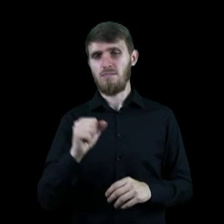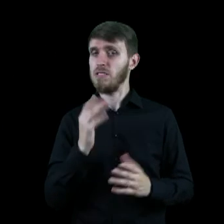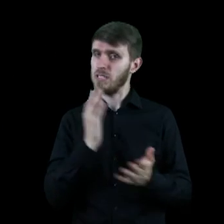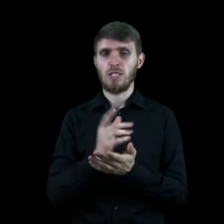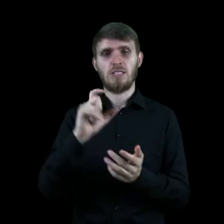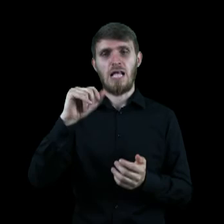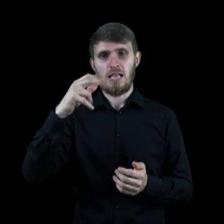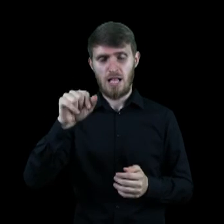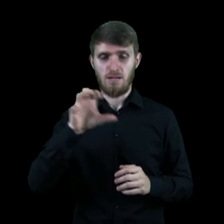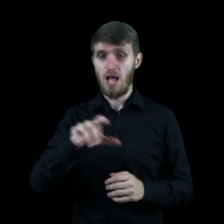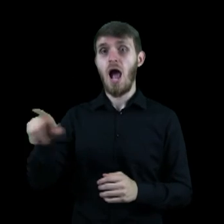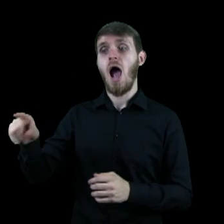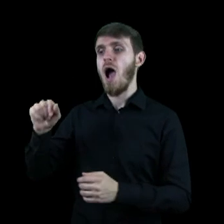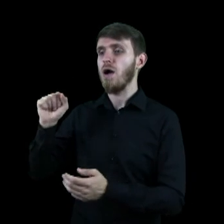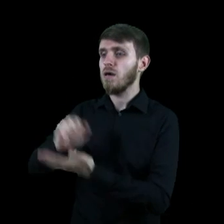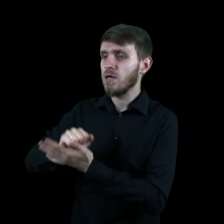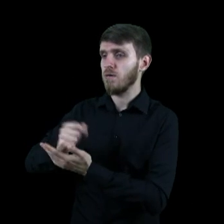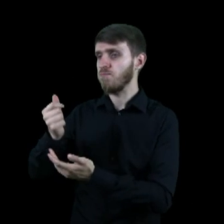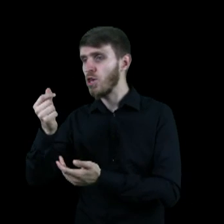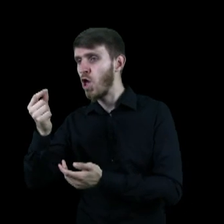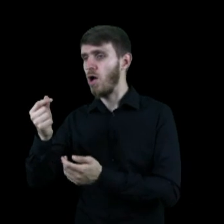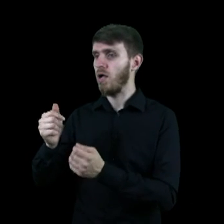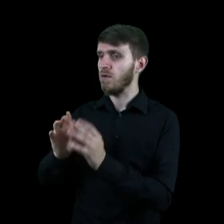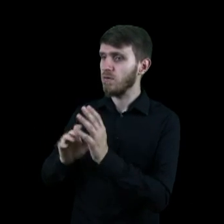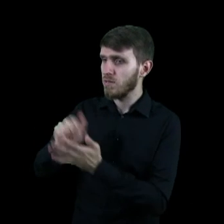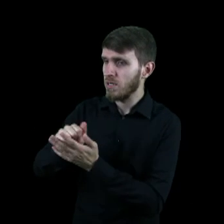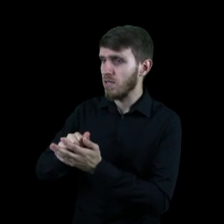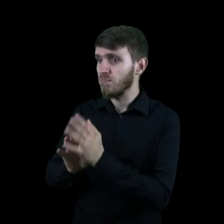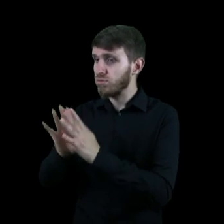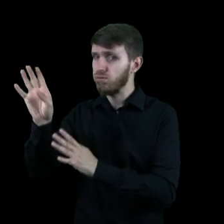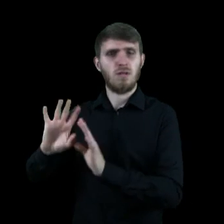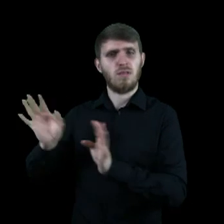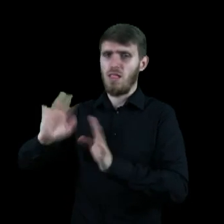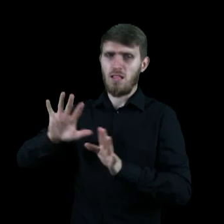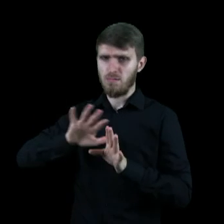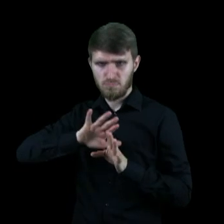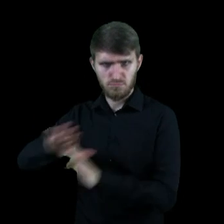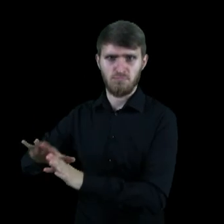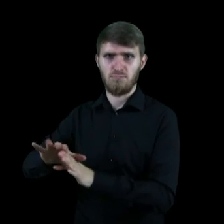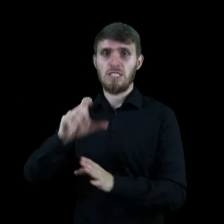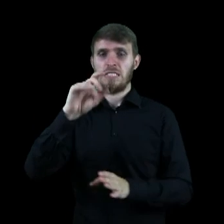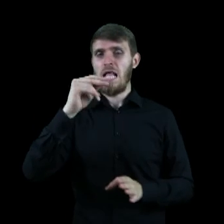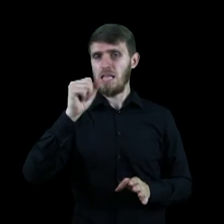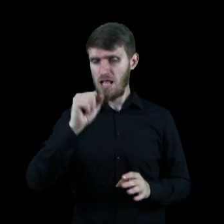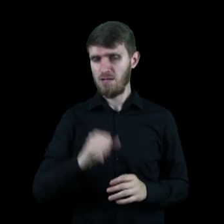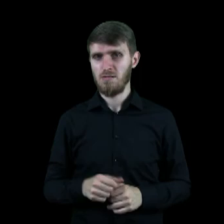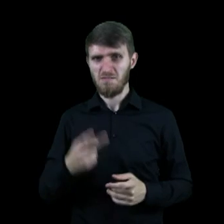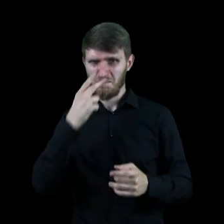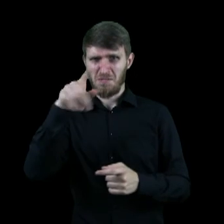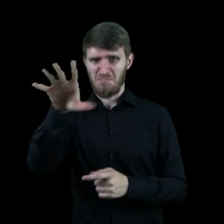się do inflacji cenowej. Do wzrostu cen. Nie do wzrostu podaży pieniądza.